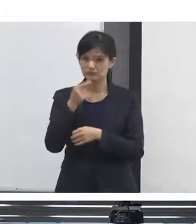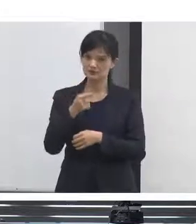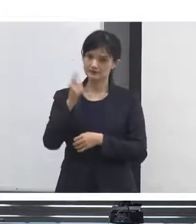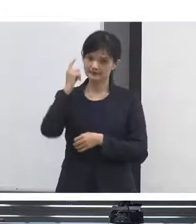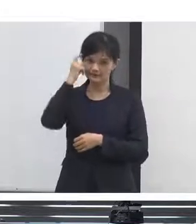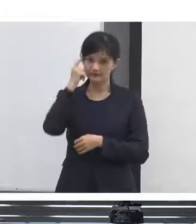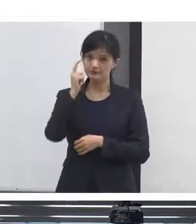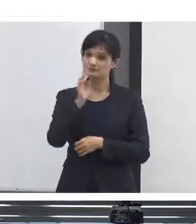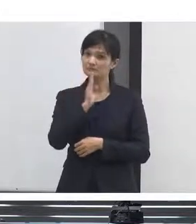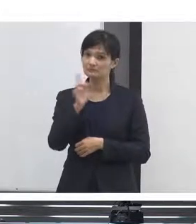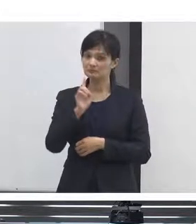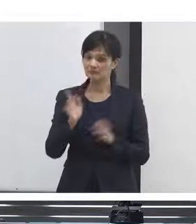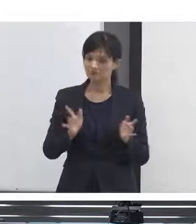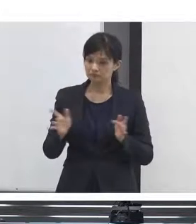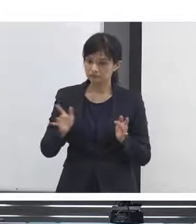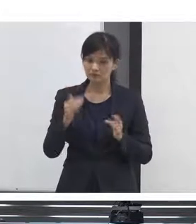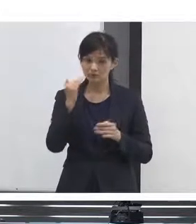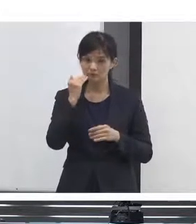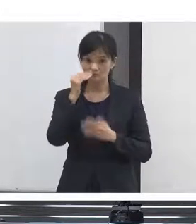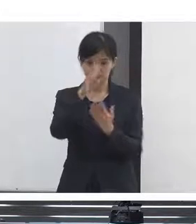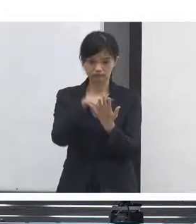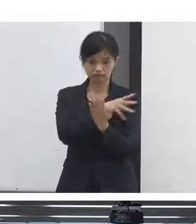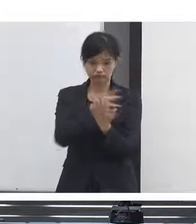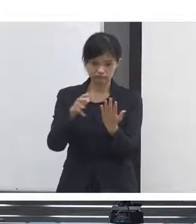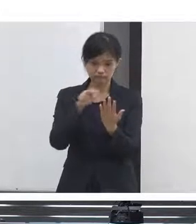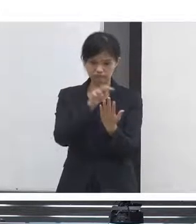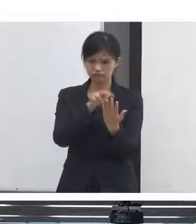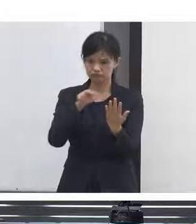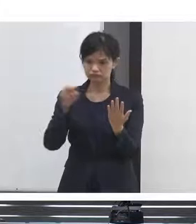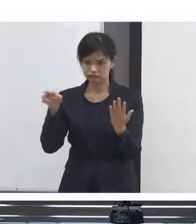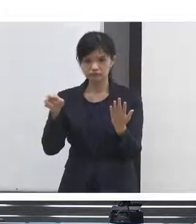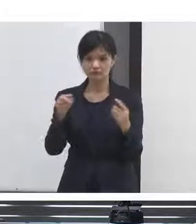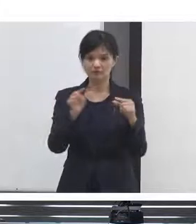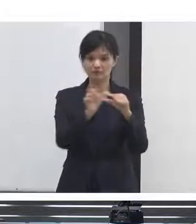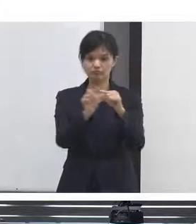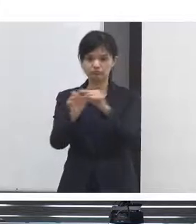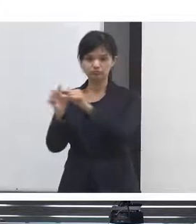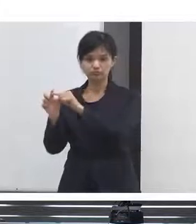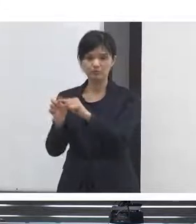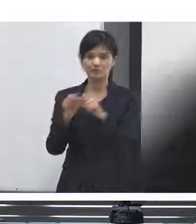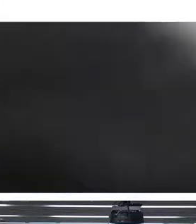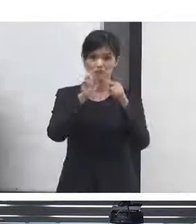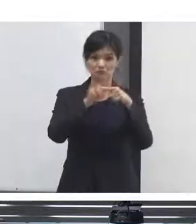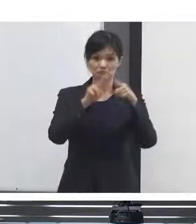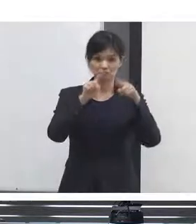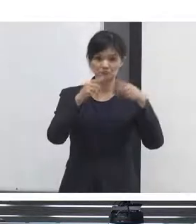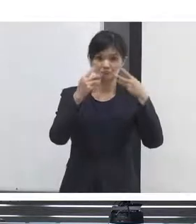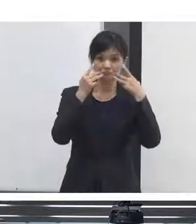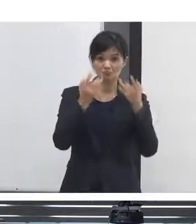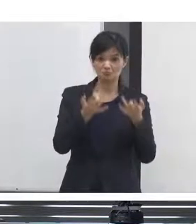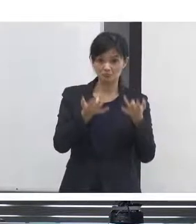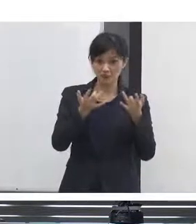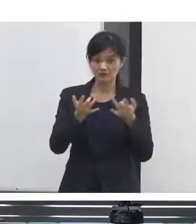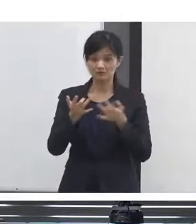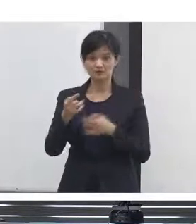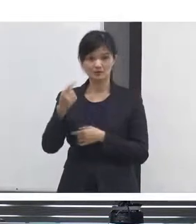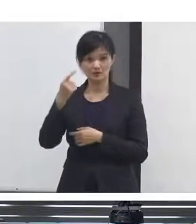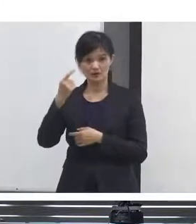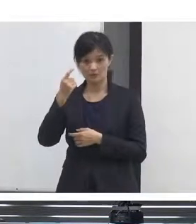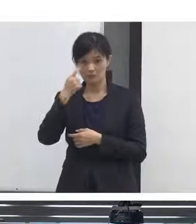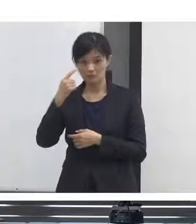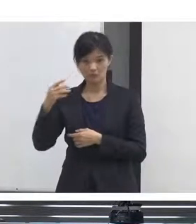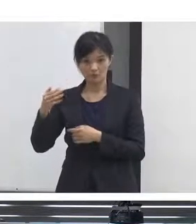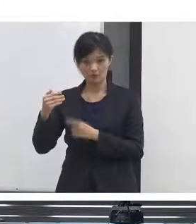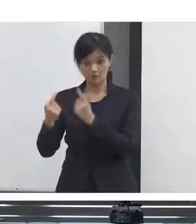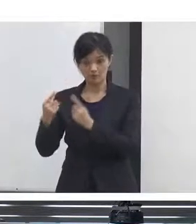意思？如果我们光看这个资料表的时候呢，其实我们不知道韭菜跟比库町之间真正的关系是什么。那当然，你可以再